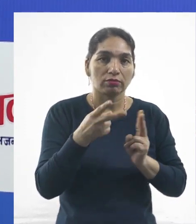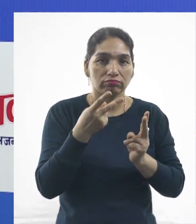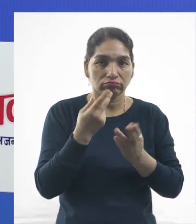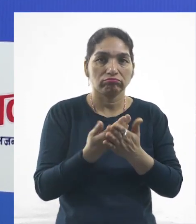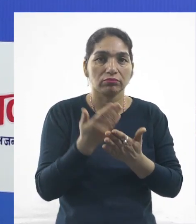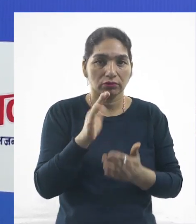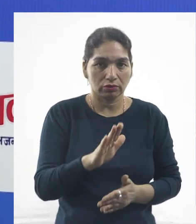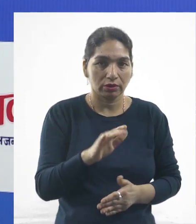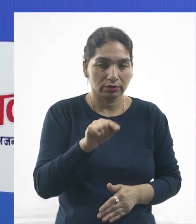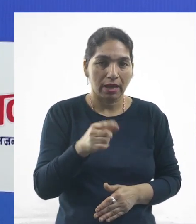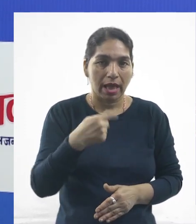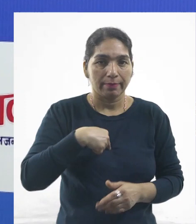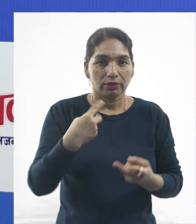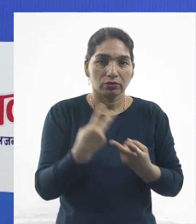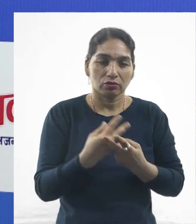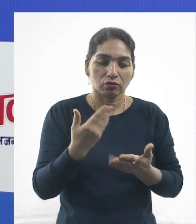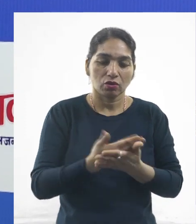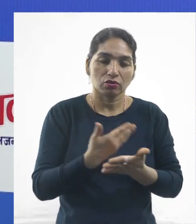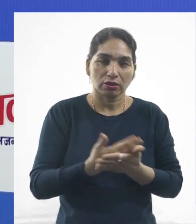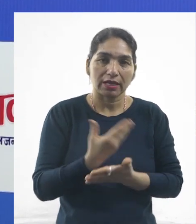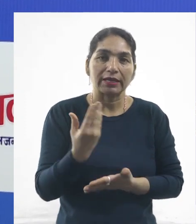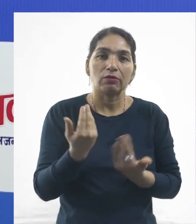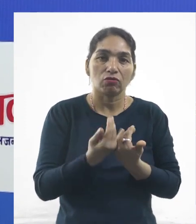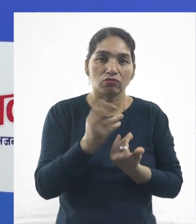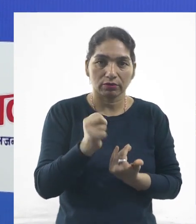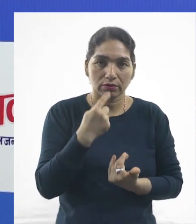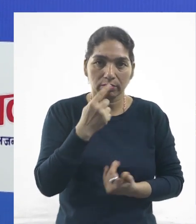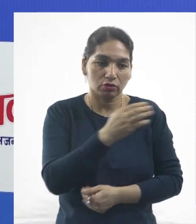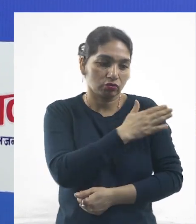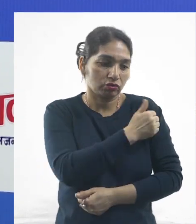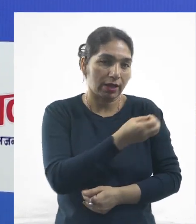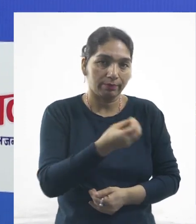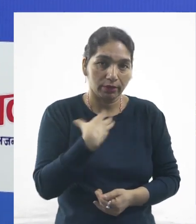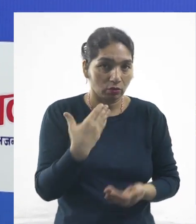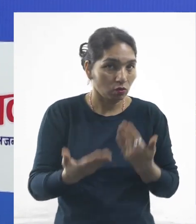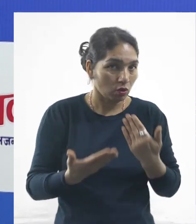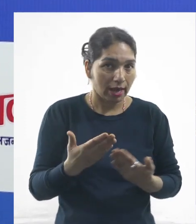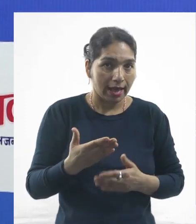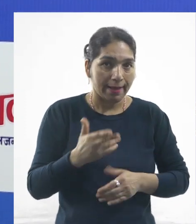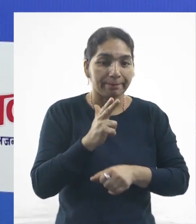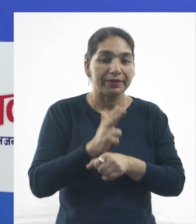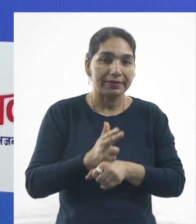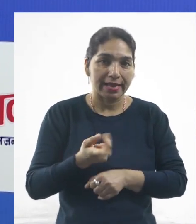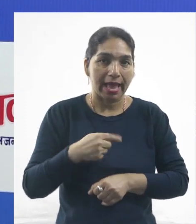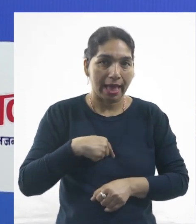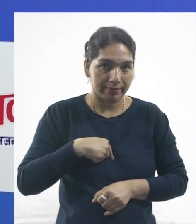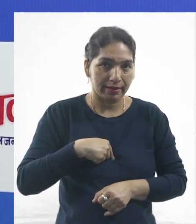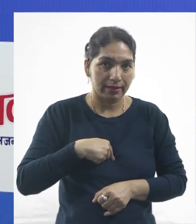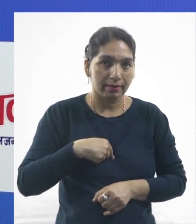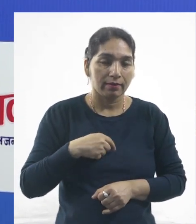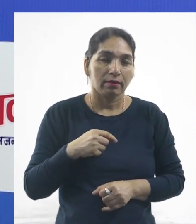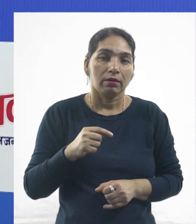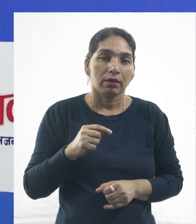यसमा हामी जस्तो सङ्घ संस्थाले पनि के गर्नुपर्छ भने हामीलाई नि यहाँले सुझाव दिनु होला होइन अथवा मिडिया कर्मी हामीहरूले पनि जस्तो अपाङ्गता भएको व्यक्ति